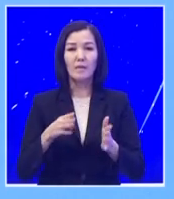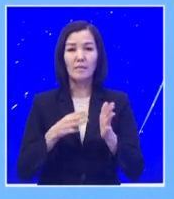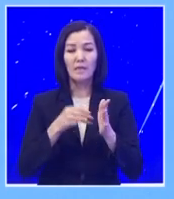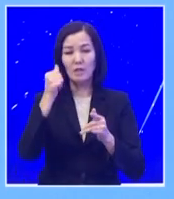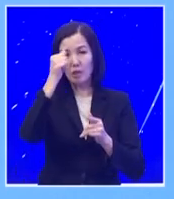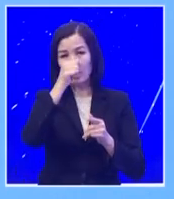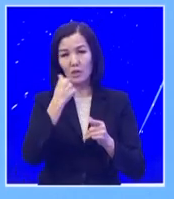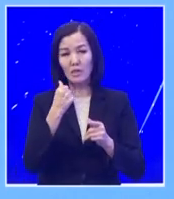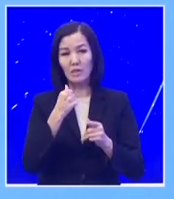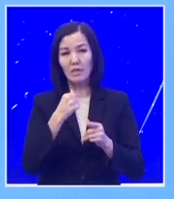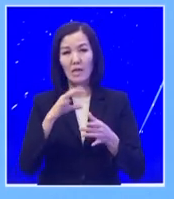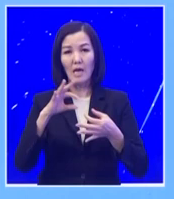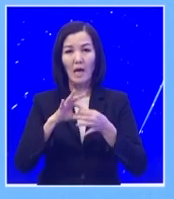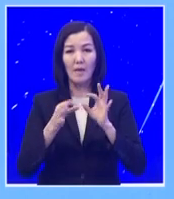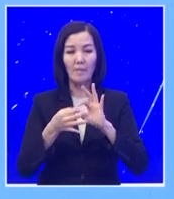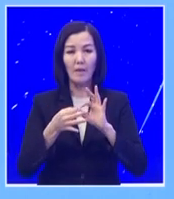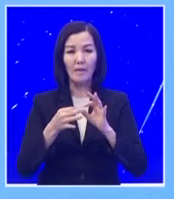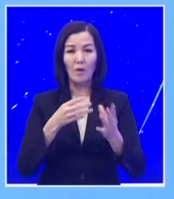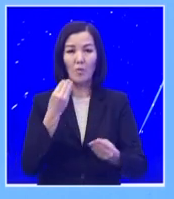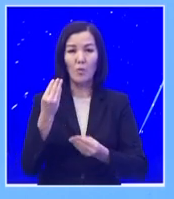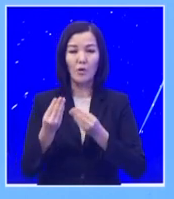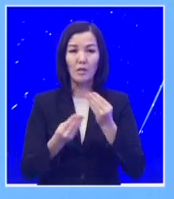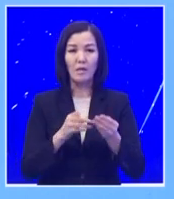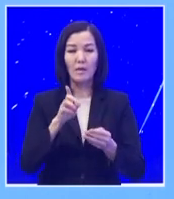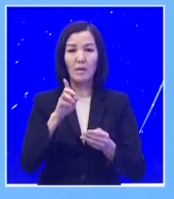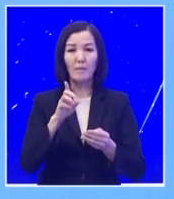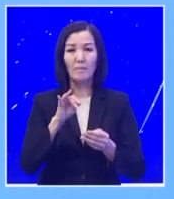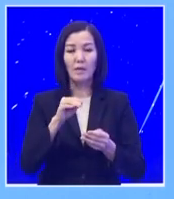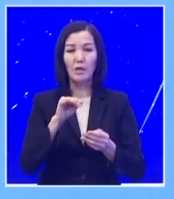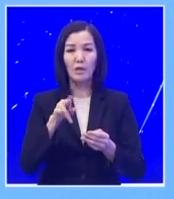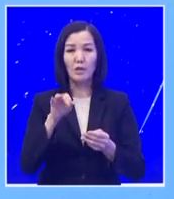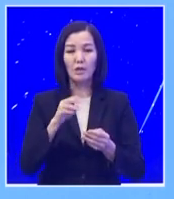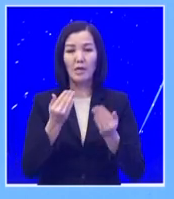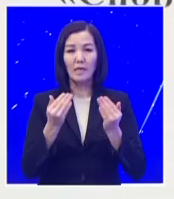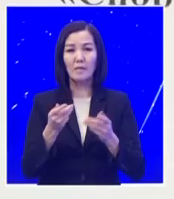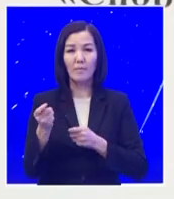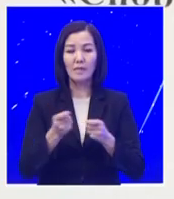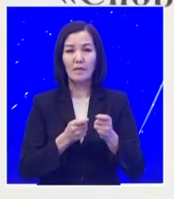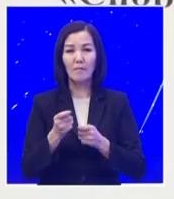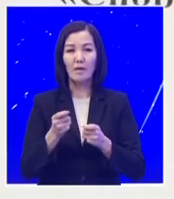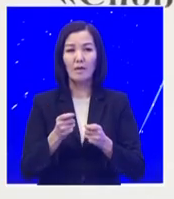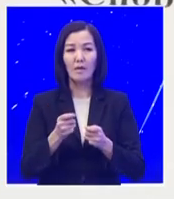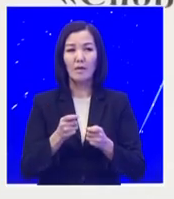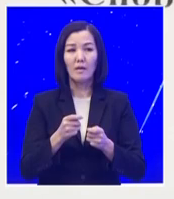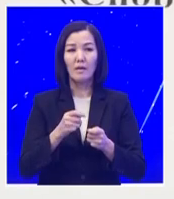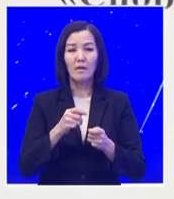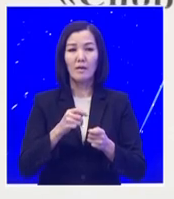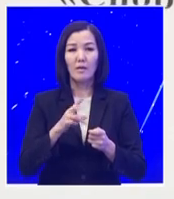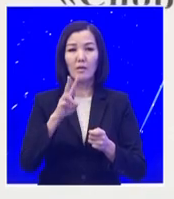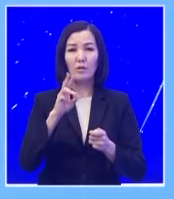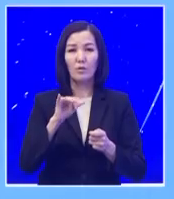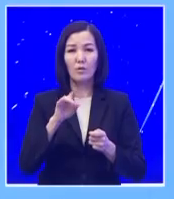2008 жылы олимпиадаға Бейджи қаласынан біздің қазір басқарма бастығы Теңізбаев